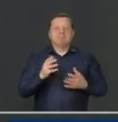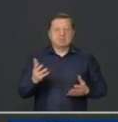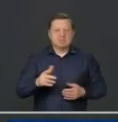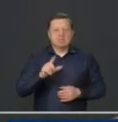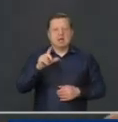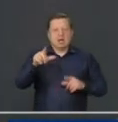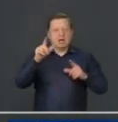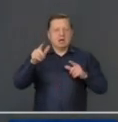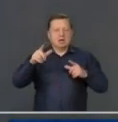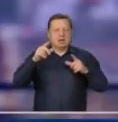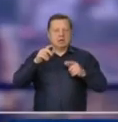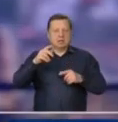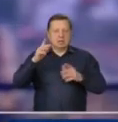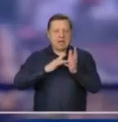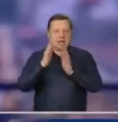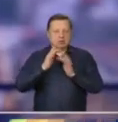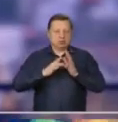cierniowej Chrystusa.